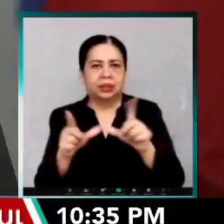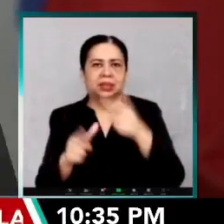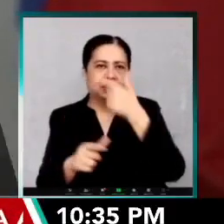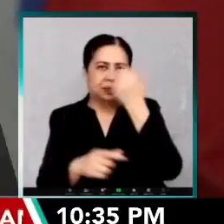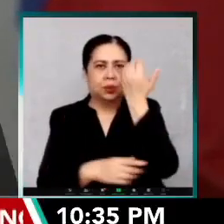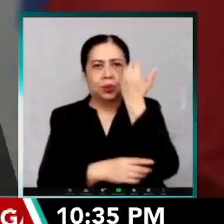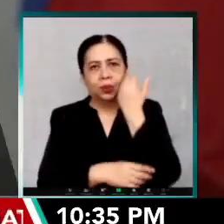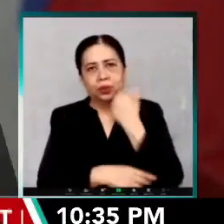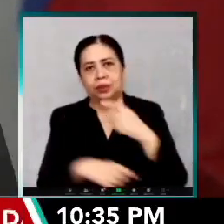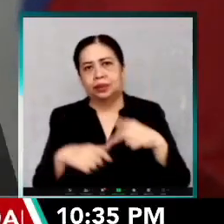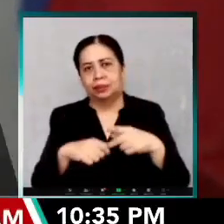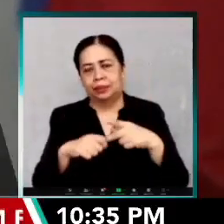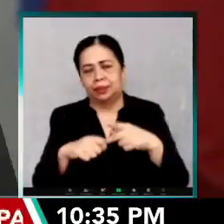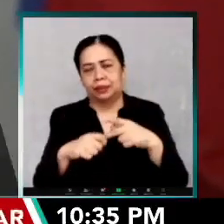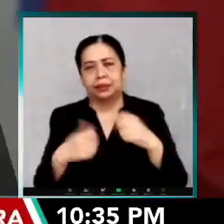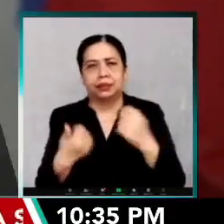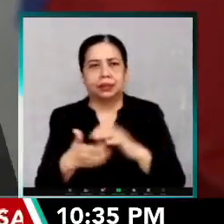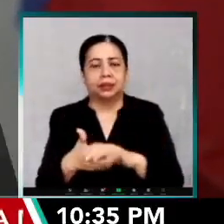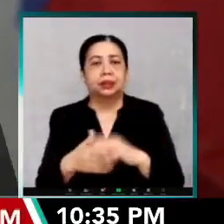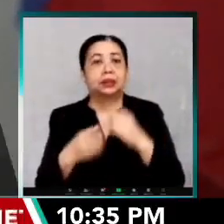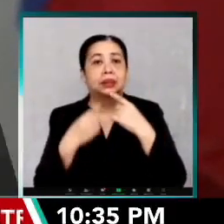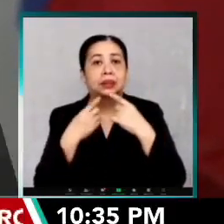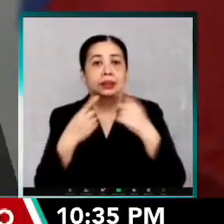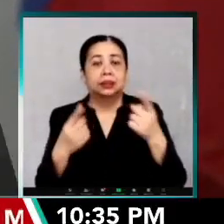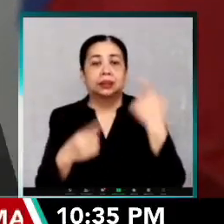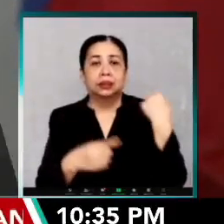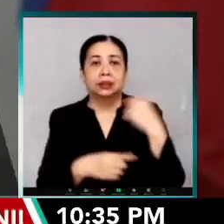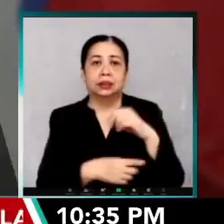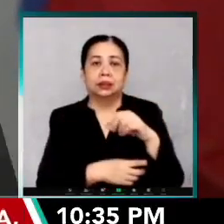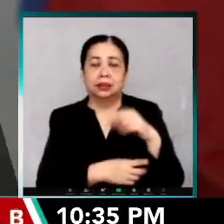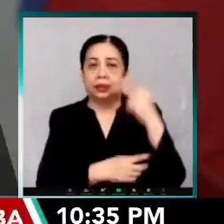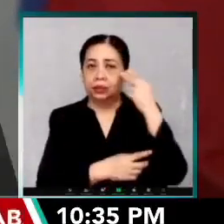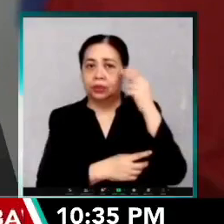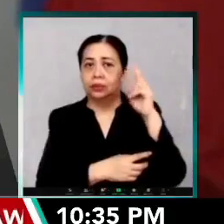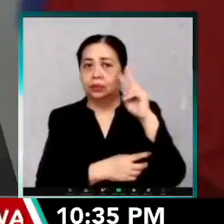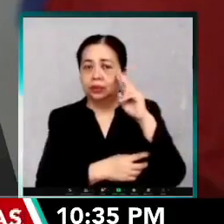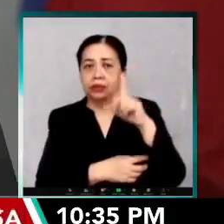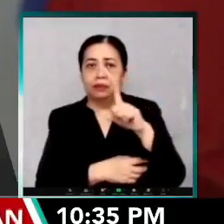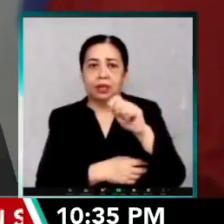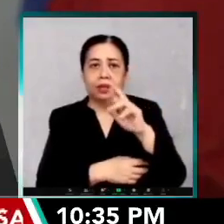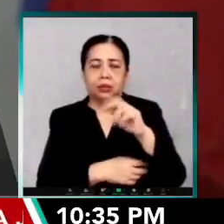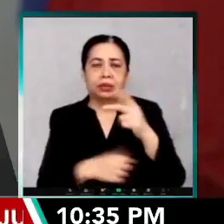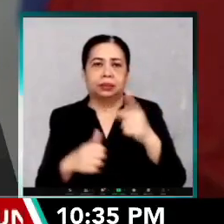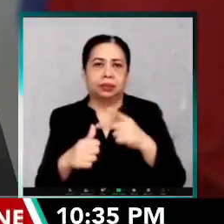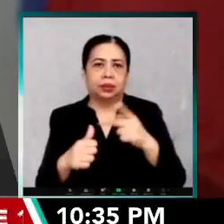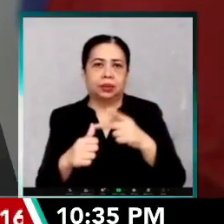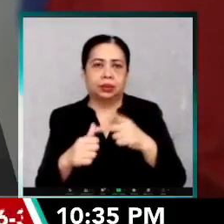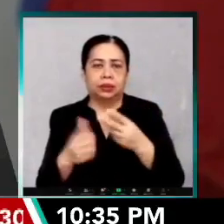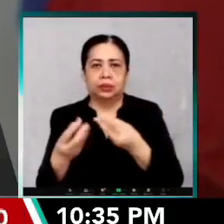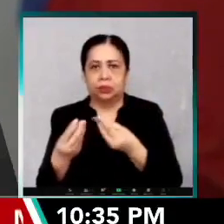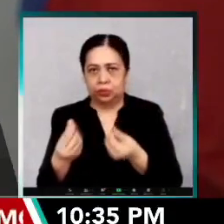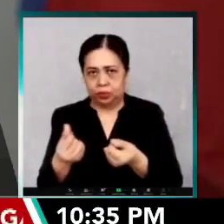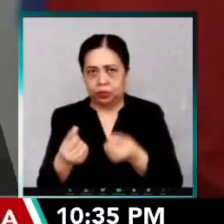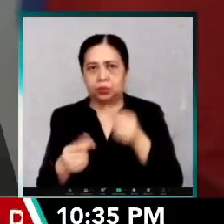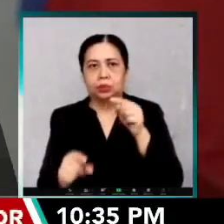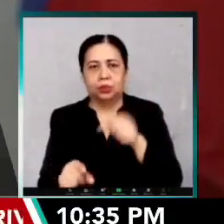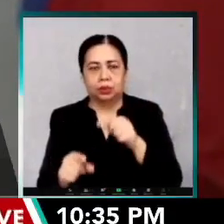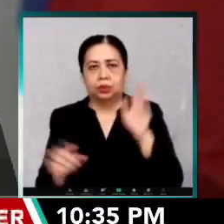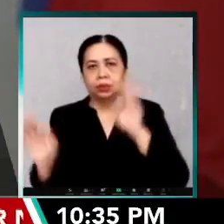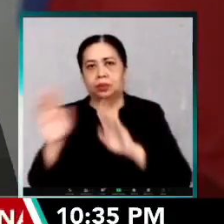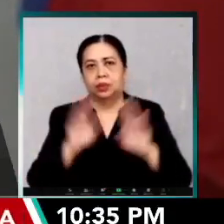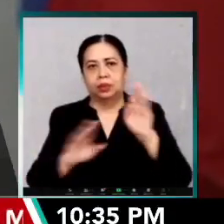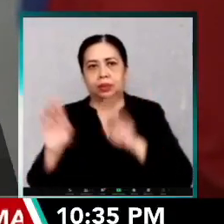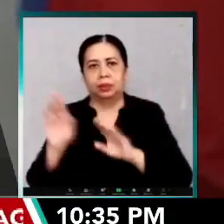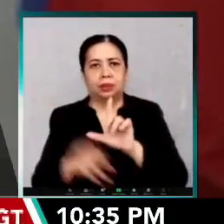plastic cards. Nauna nang sinabi ni Villacorta na isa sa mga uunahin niyang resolbahin ay ang problema ng LTO